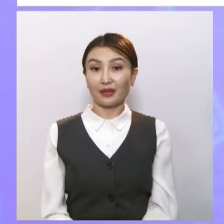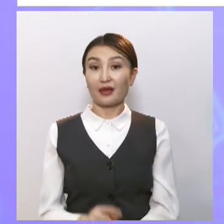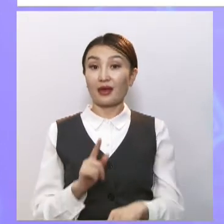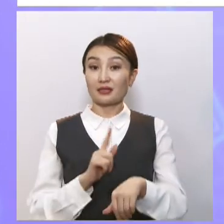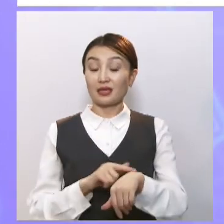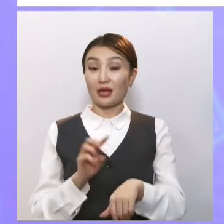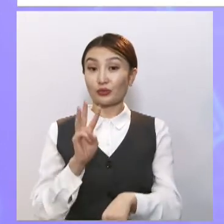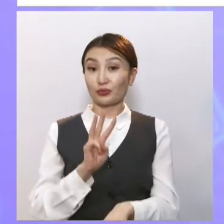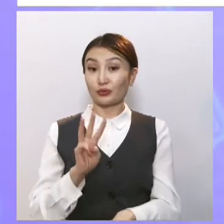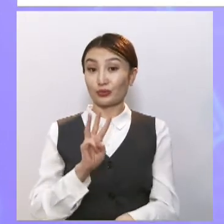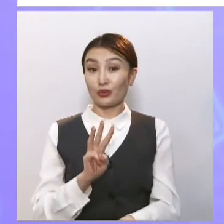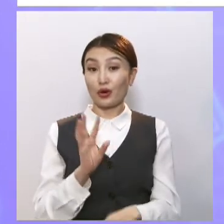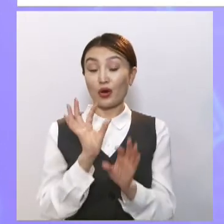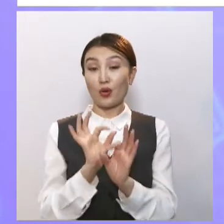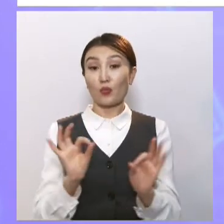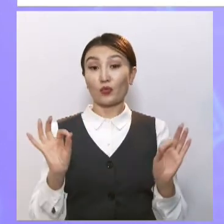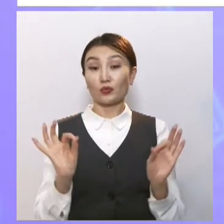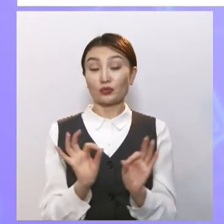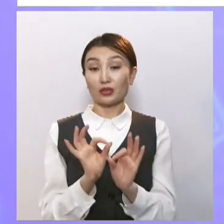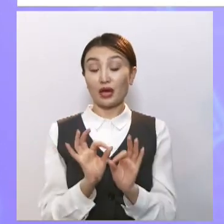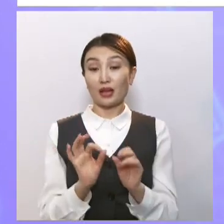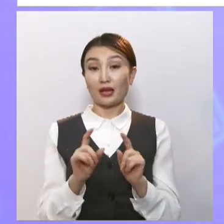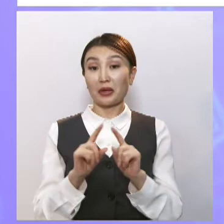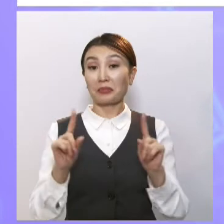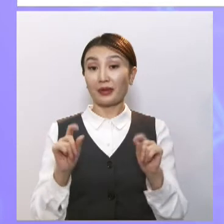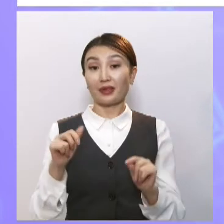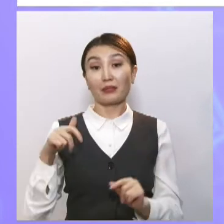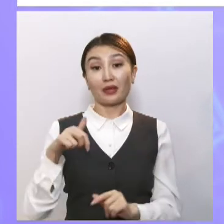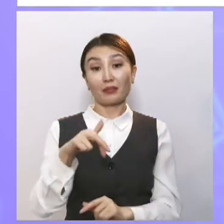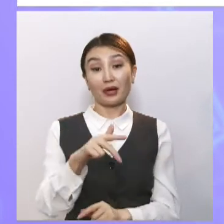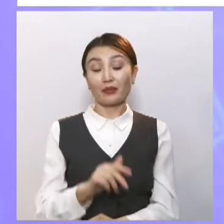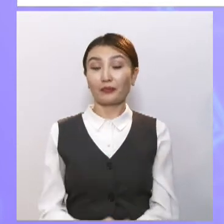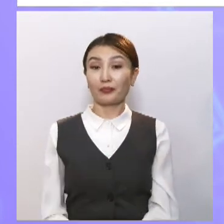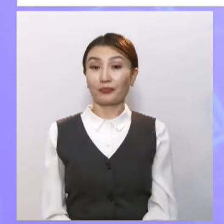Саат 3-тө музыкалык мектепке барам.